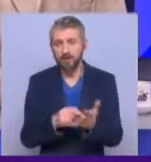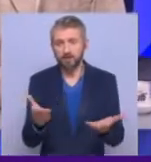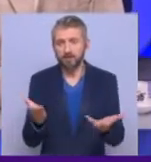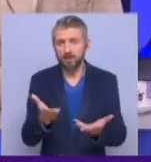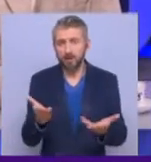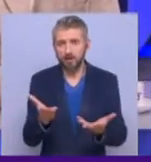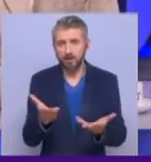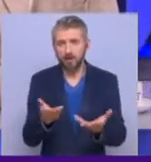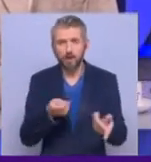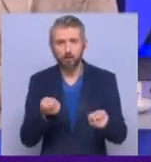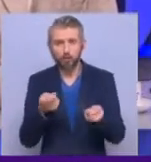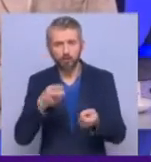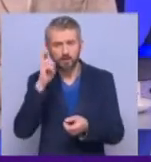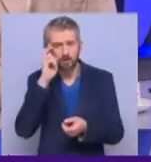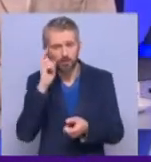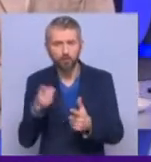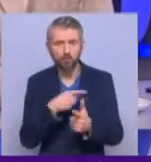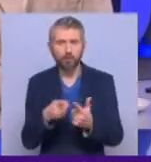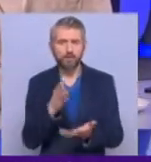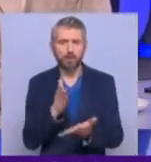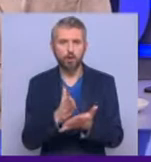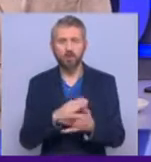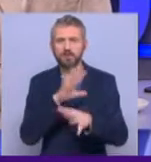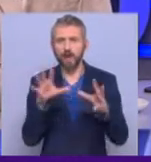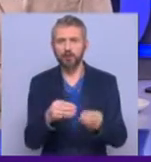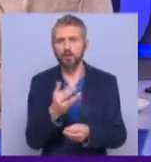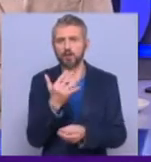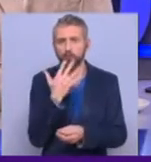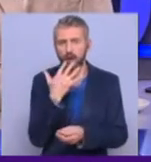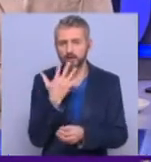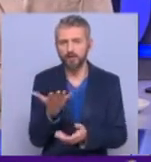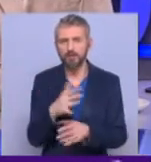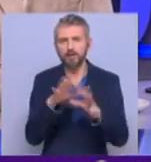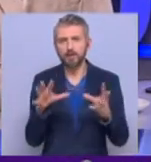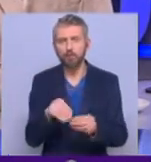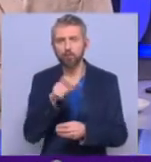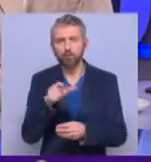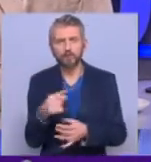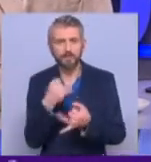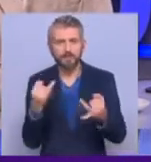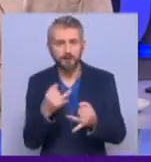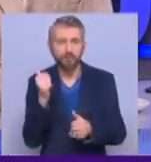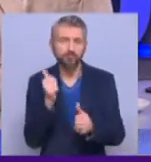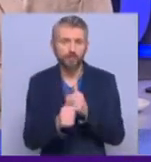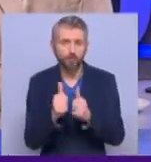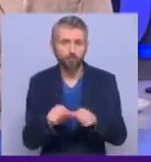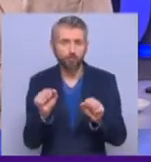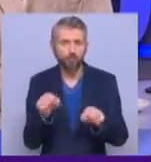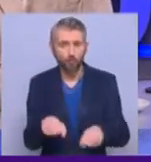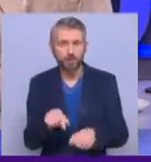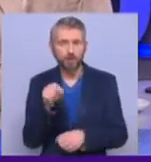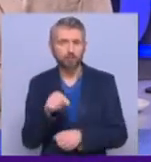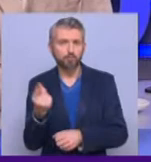принципе, регулюються державою, чи становлять, как бы, загально на національний, там, загальнолюдський інтерес. Часто густо можна